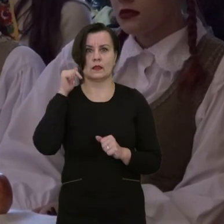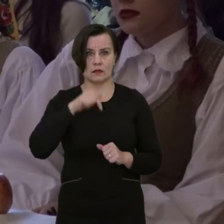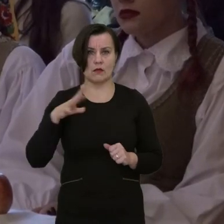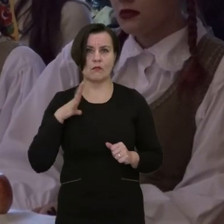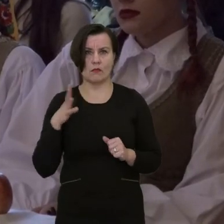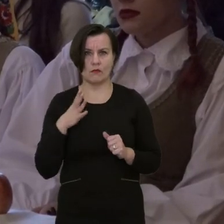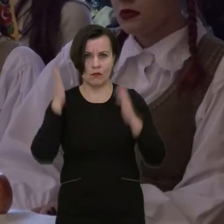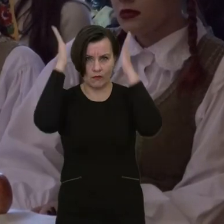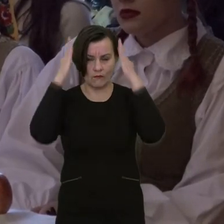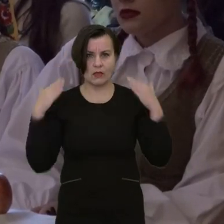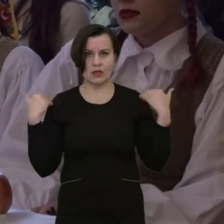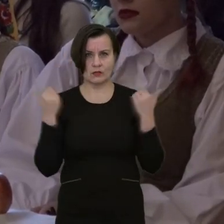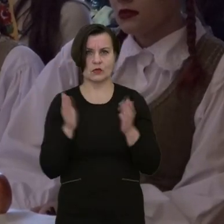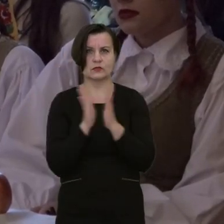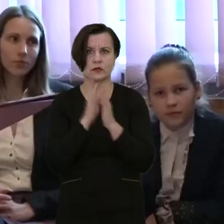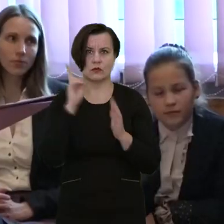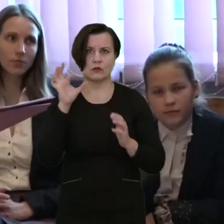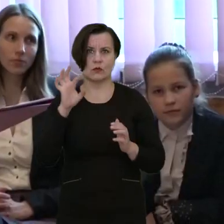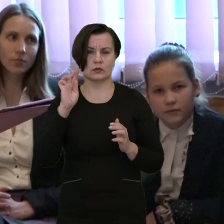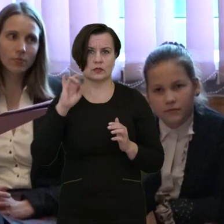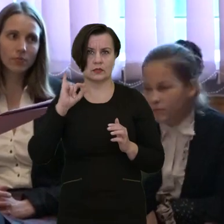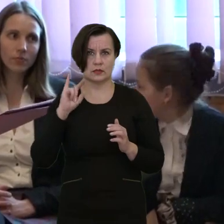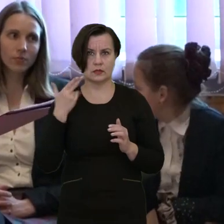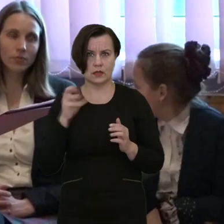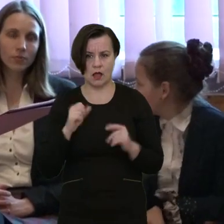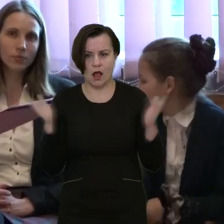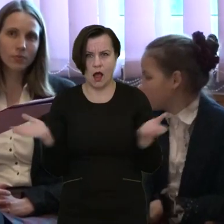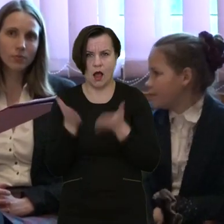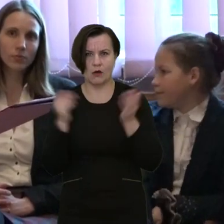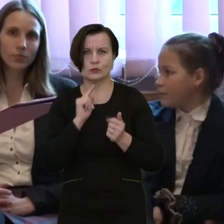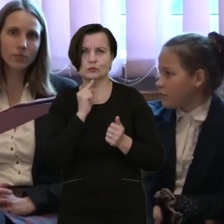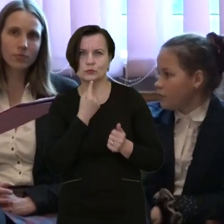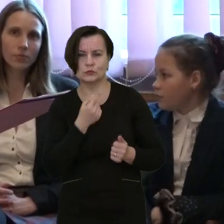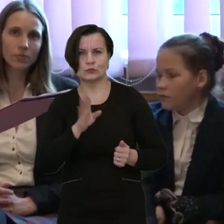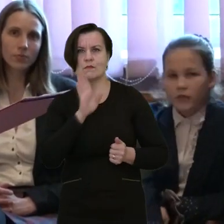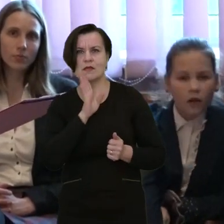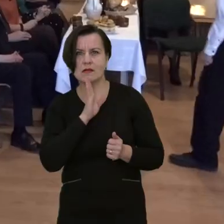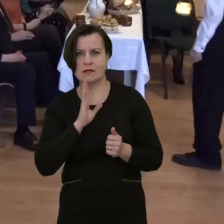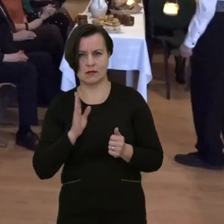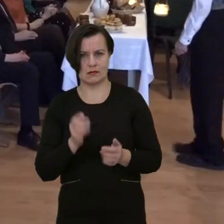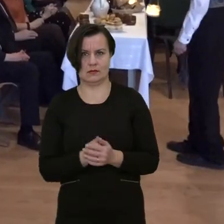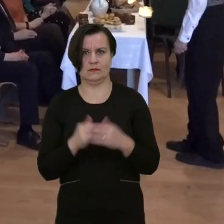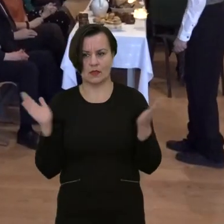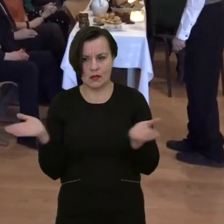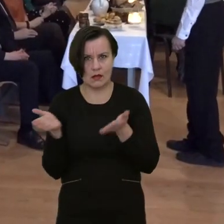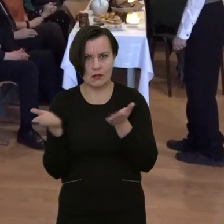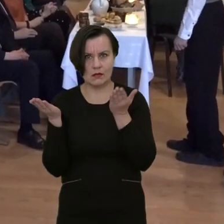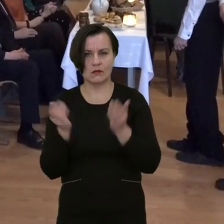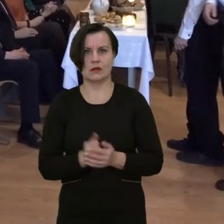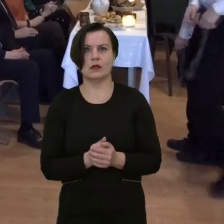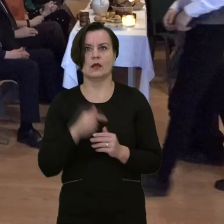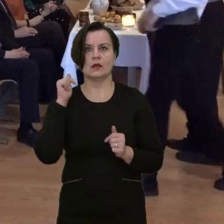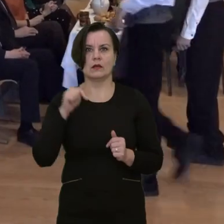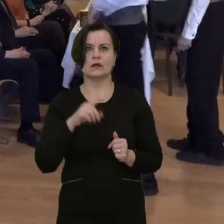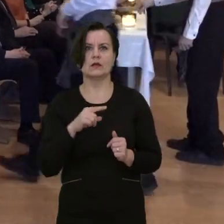buvęs Šventos Kotrynos vienuolynas taip pat užsiėmė auklėjimo darbais, perauklėjo sunkiai auklėjimas mergaitės. Čia